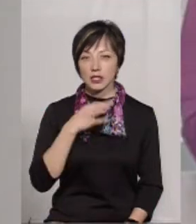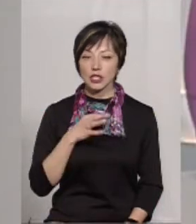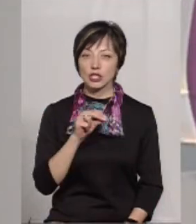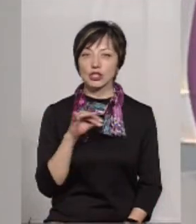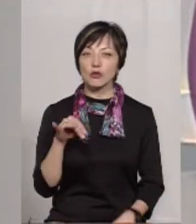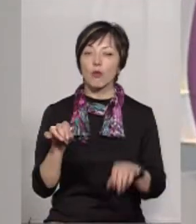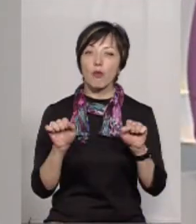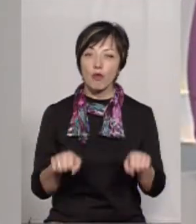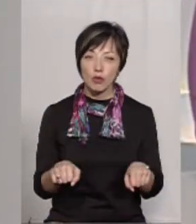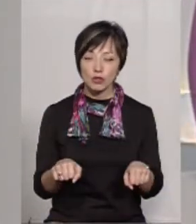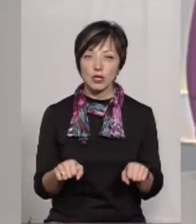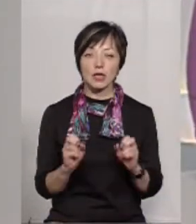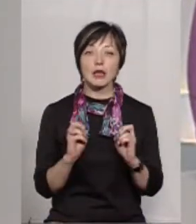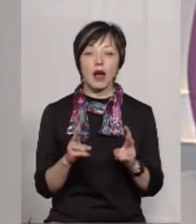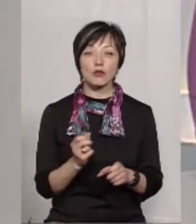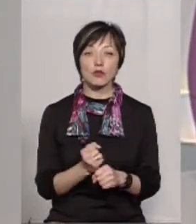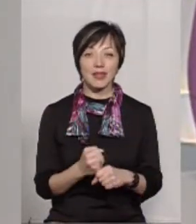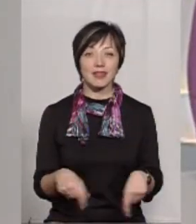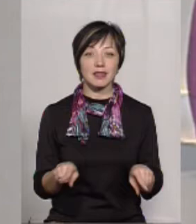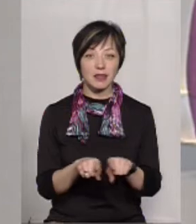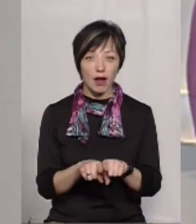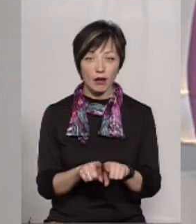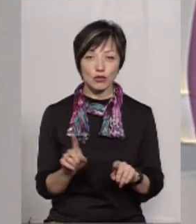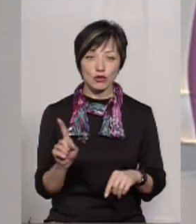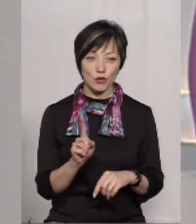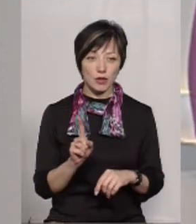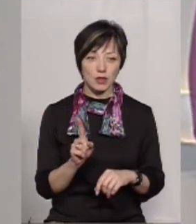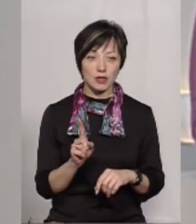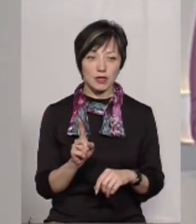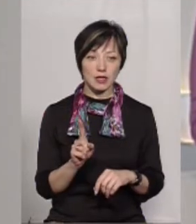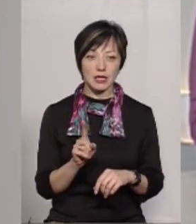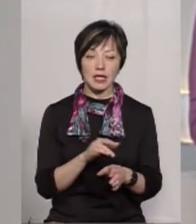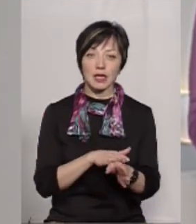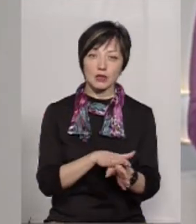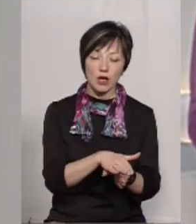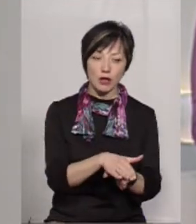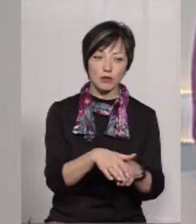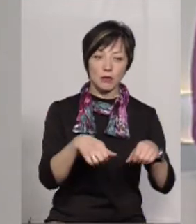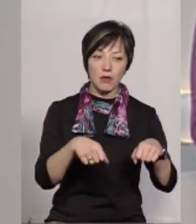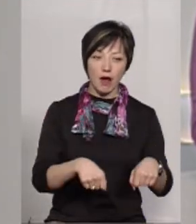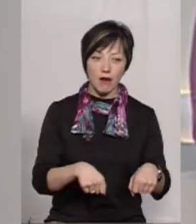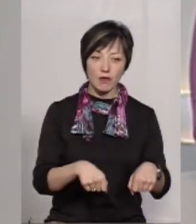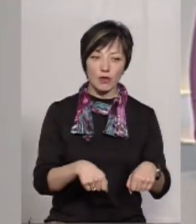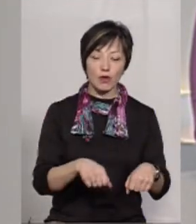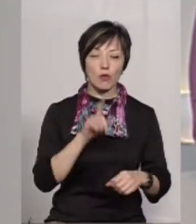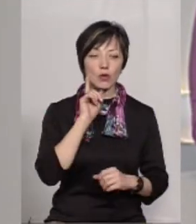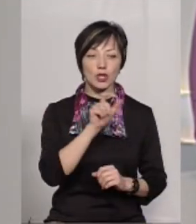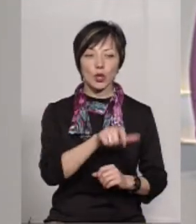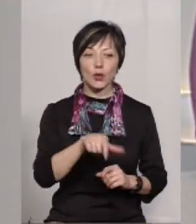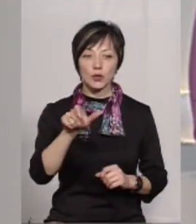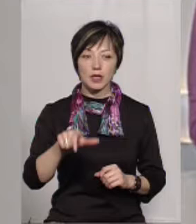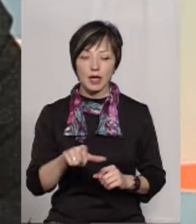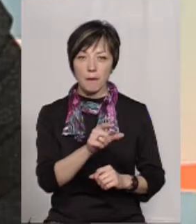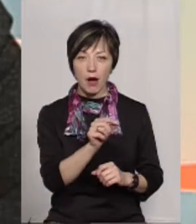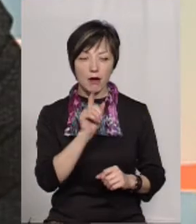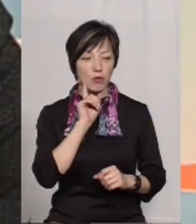от як зробити так, щоб і реалізувалося право молодих людей,